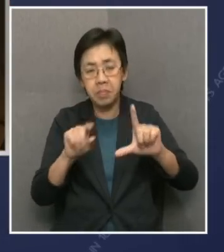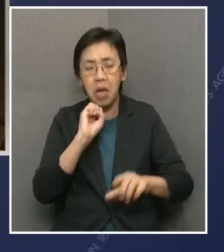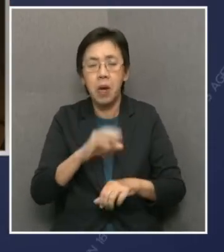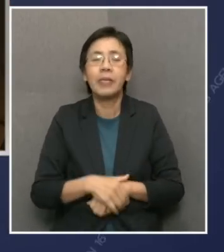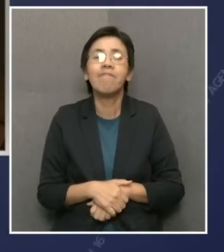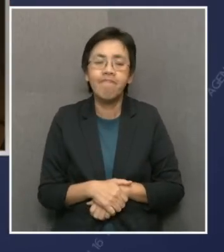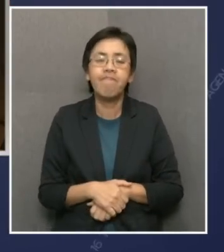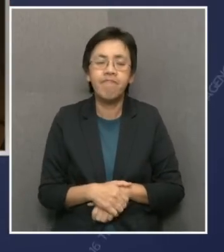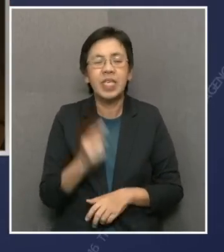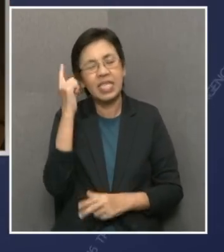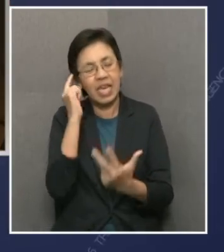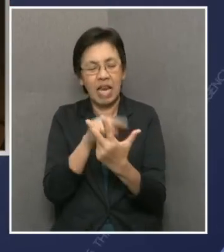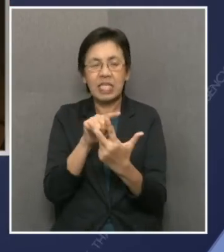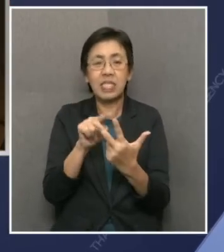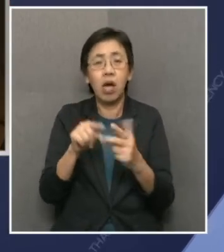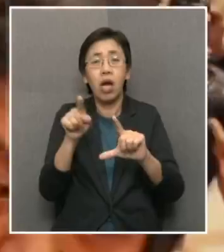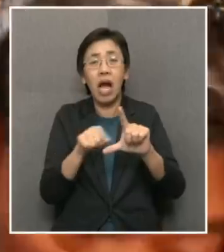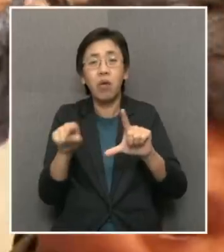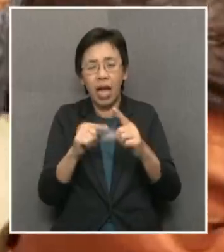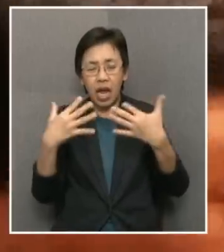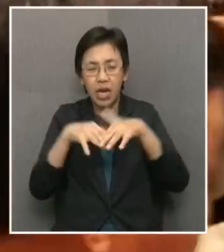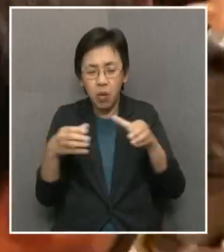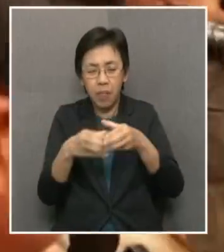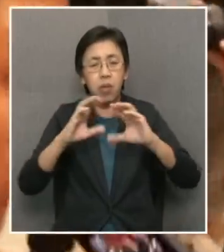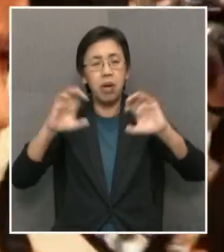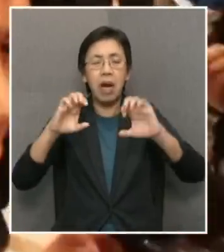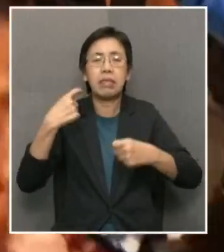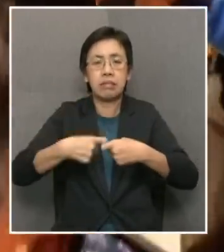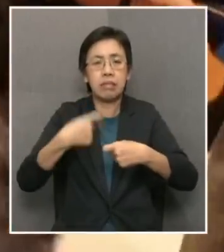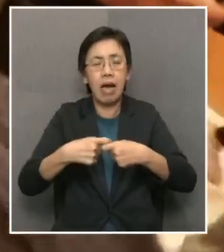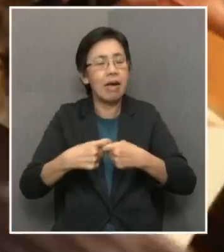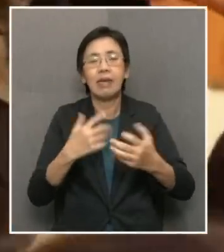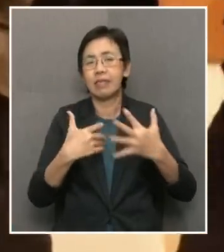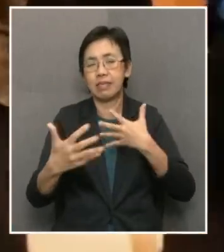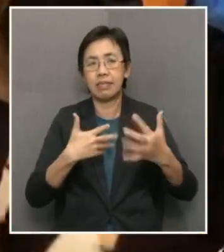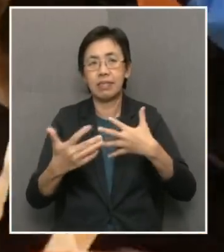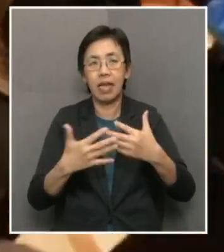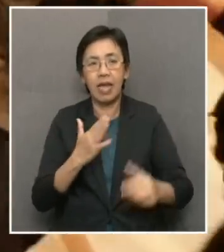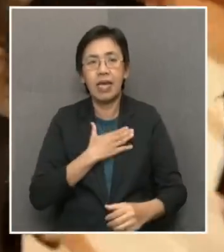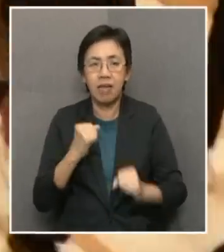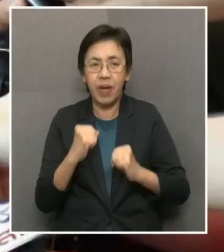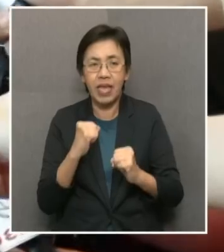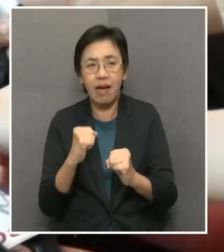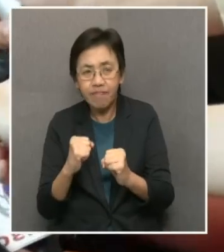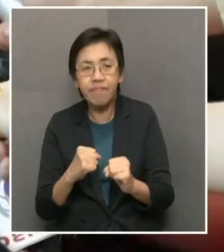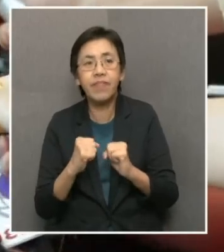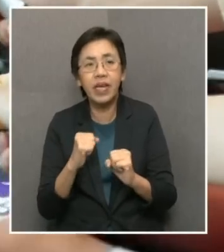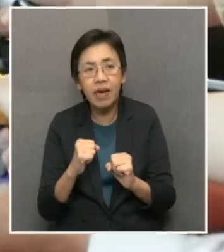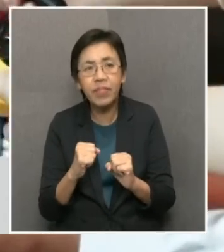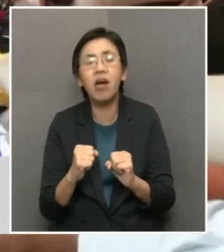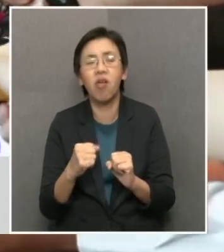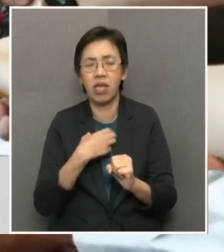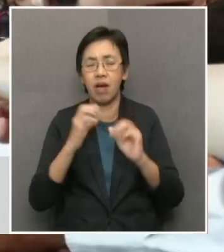ว่าเป็นไปได้ยากที่ก้าวไกลเนี่ยจะได้ร่วมรัฐบาลแต่เรายังไม่ปิดประตูและยังคงพยายามอย่างเต็มที่ที่จะได้เป็น